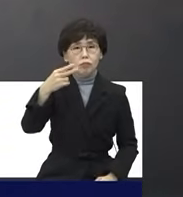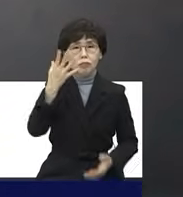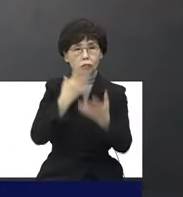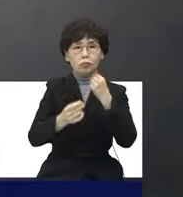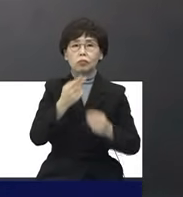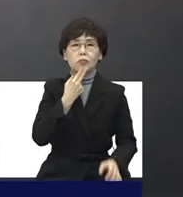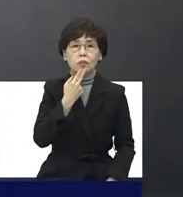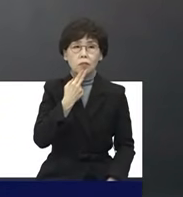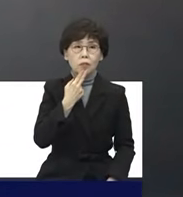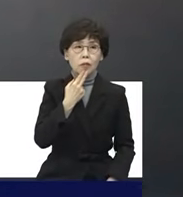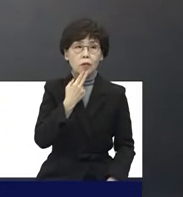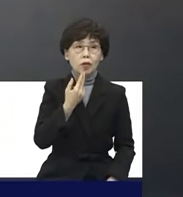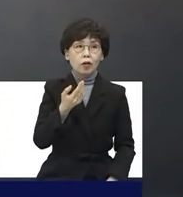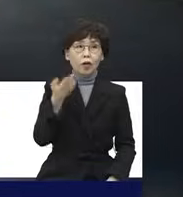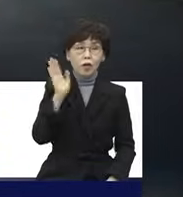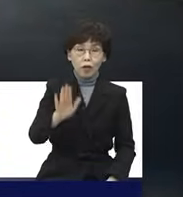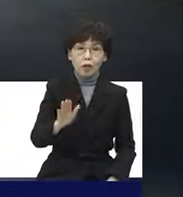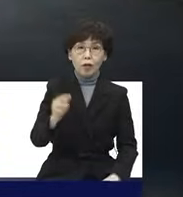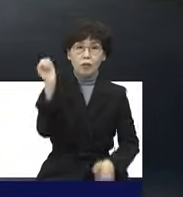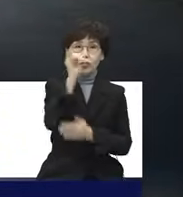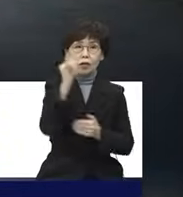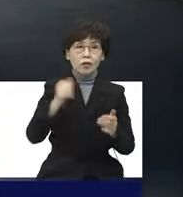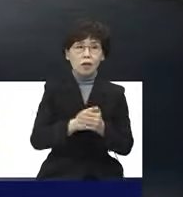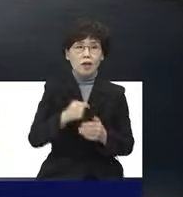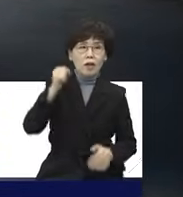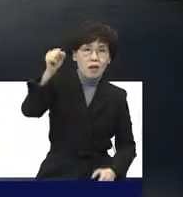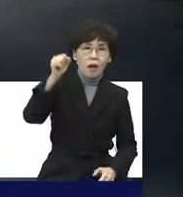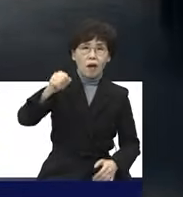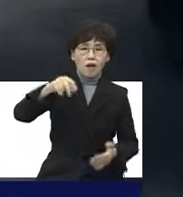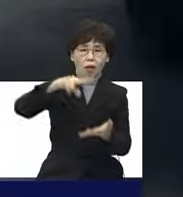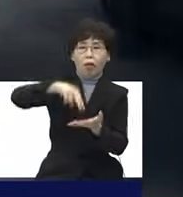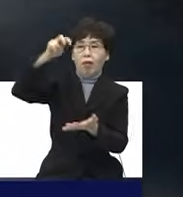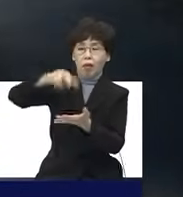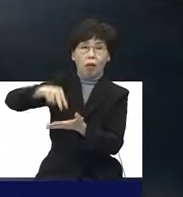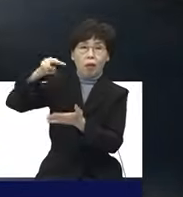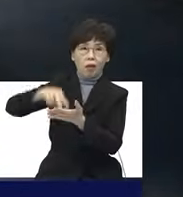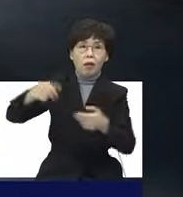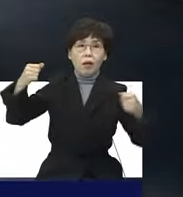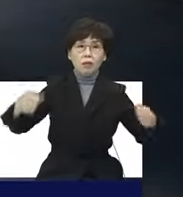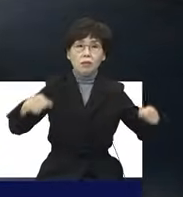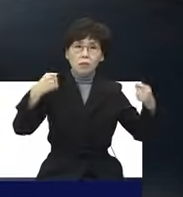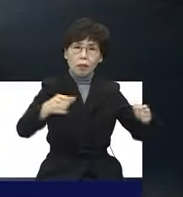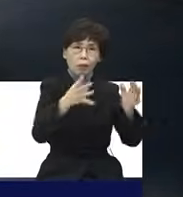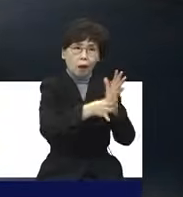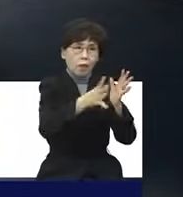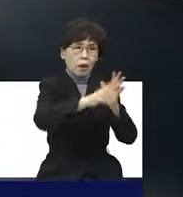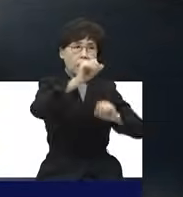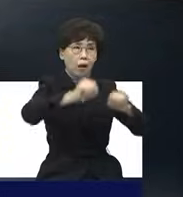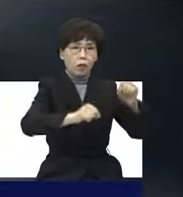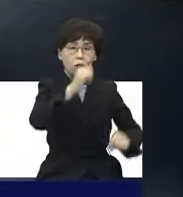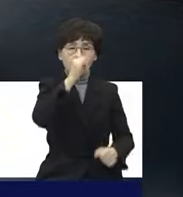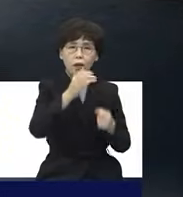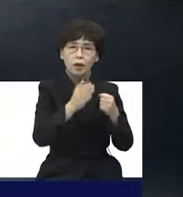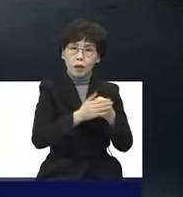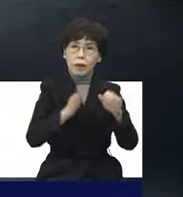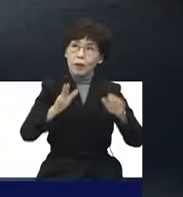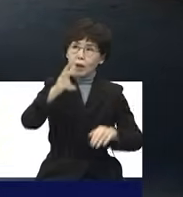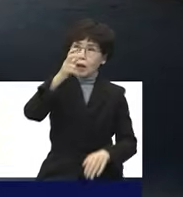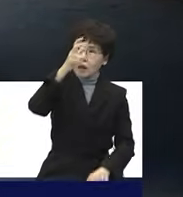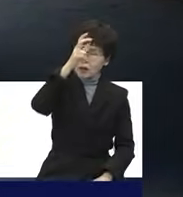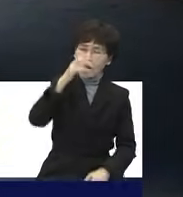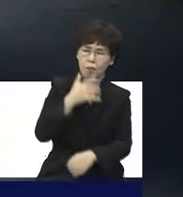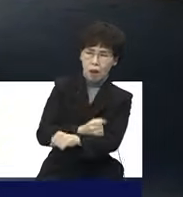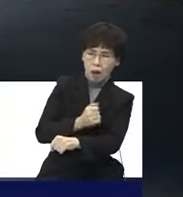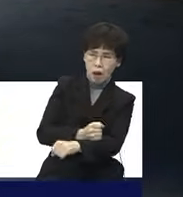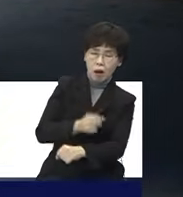없었는데요. 이러는 사이에도 운전자는 허공에 주먹질을 해대고 깡충깡충 춤추듯 뛰어다니기도 합니다. 이에 경찰이 이번엔